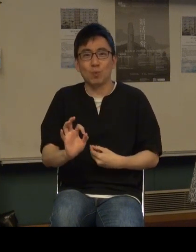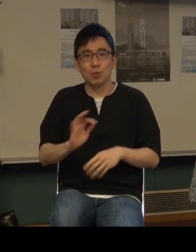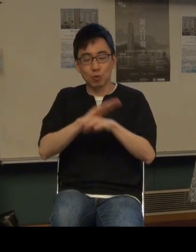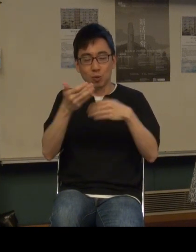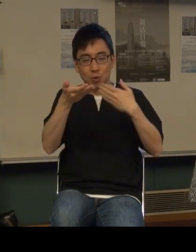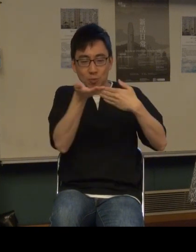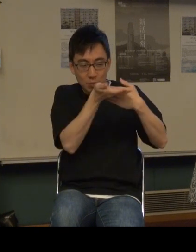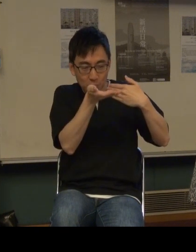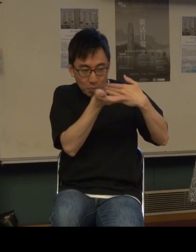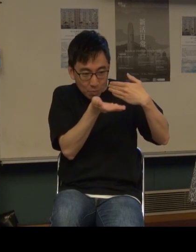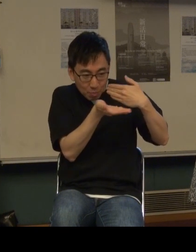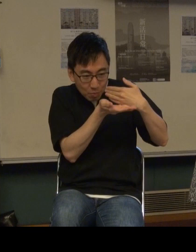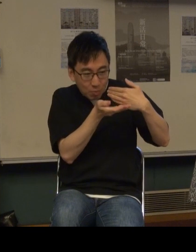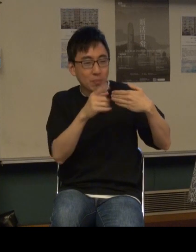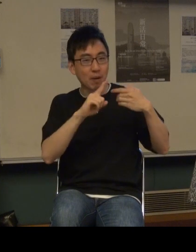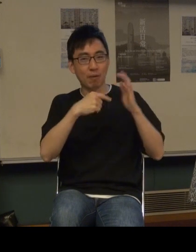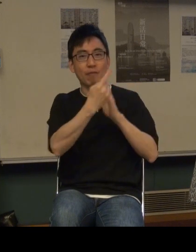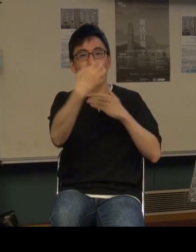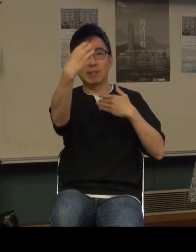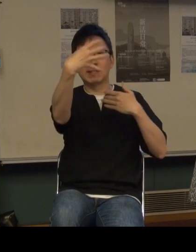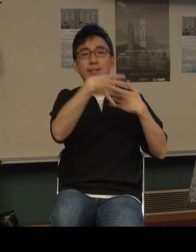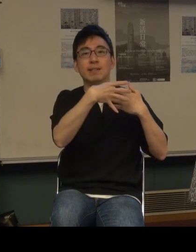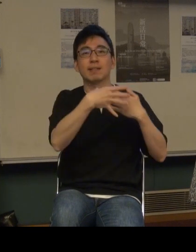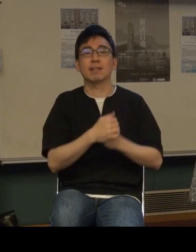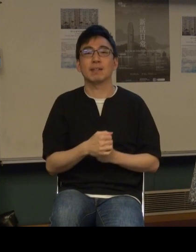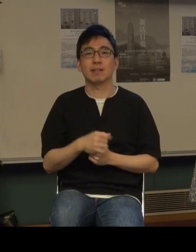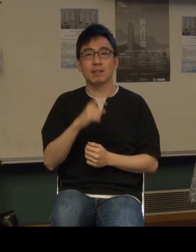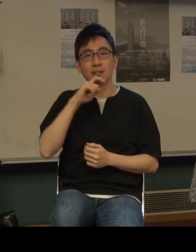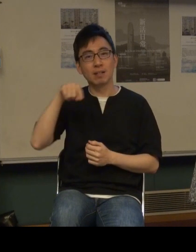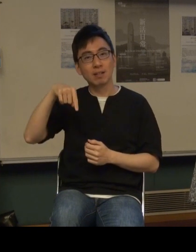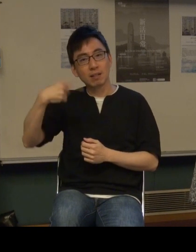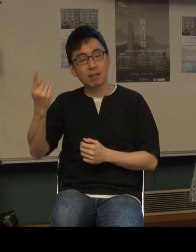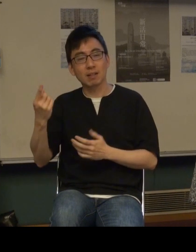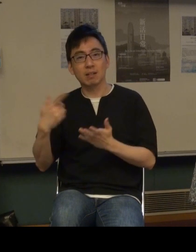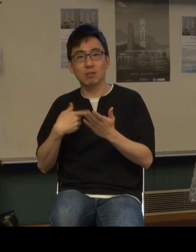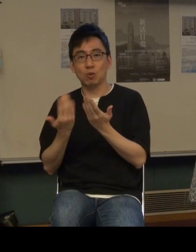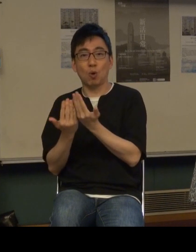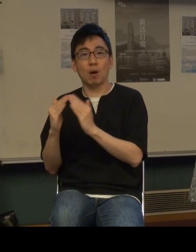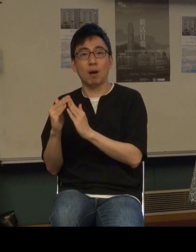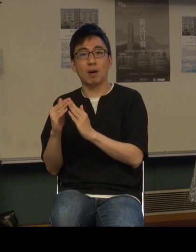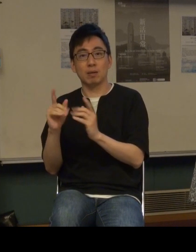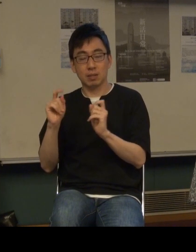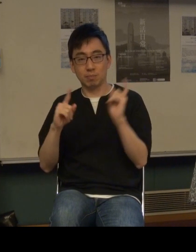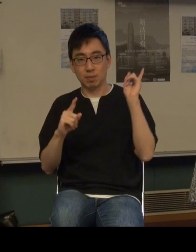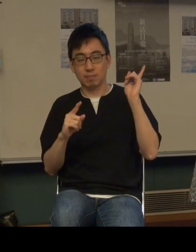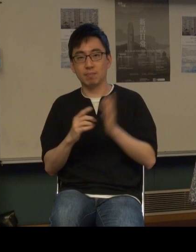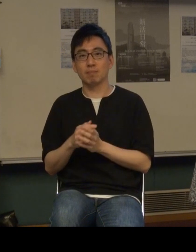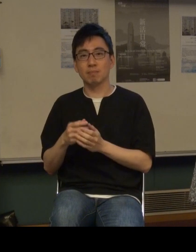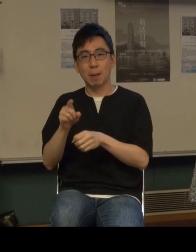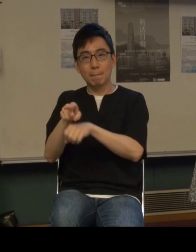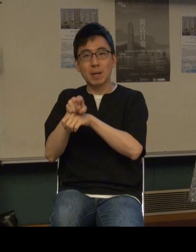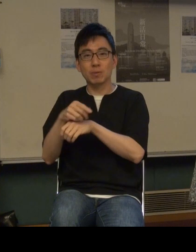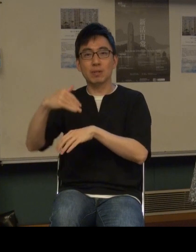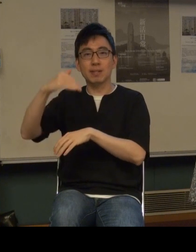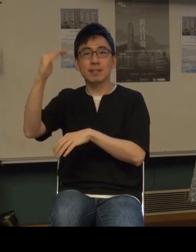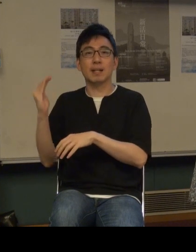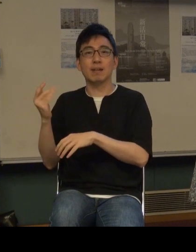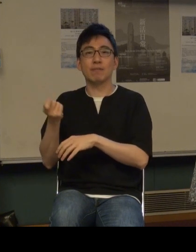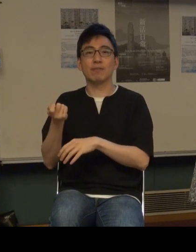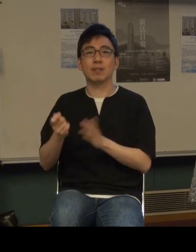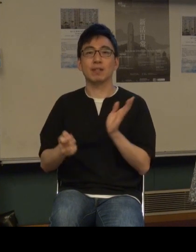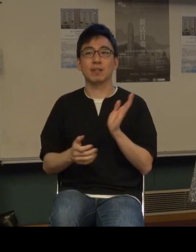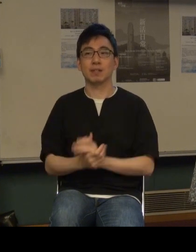嘅遮陽板咧去防曬嘅。另一間學校就寶裏山，寶裏山其實即係炮台山嚇，炮台山以前嘅官立小學，而家